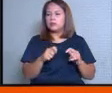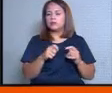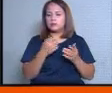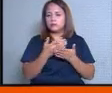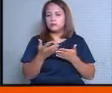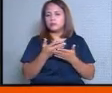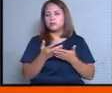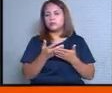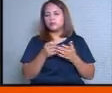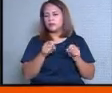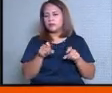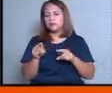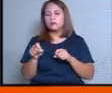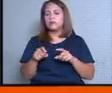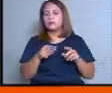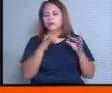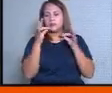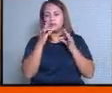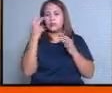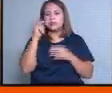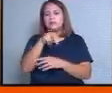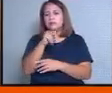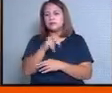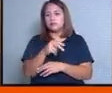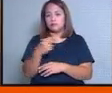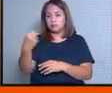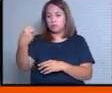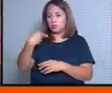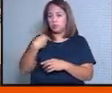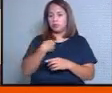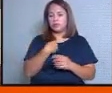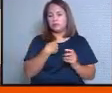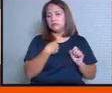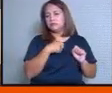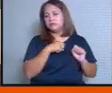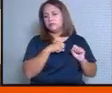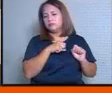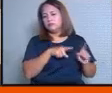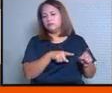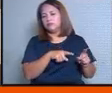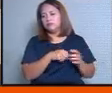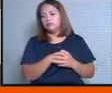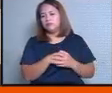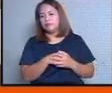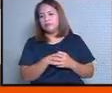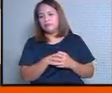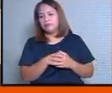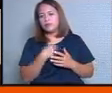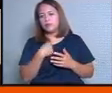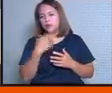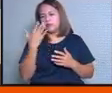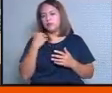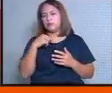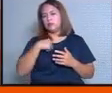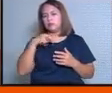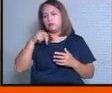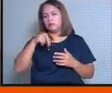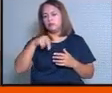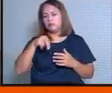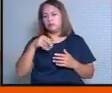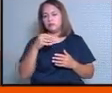dahil nangangailangan siya. Nautusan lang po ako na pangangailangan lang din po.